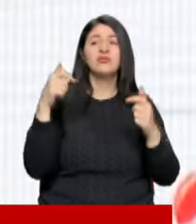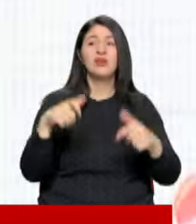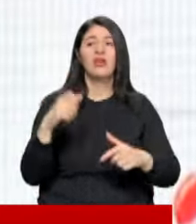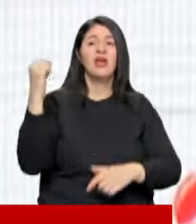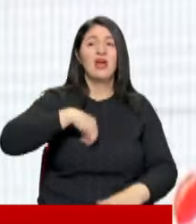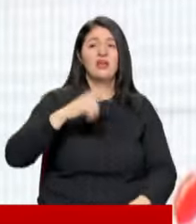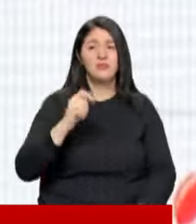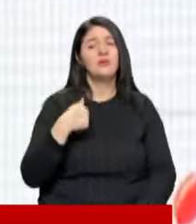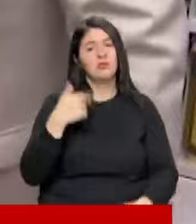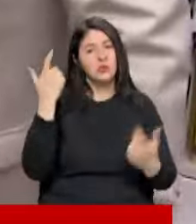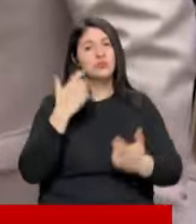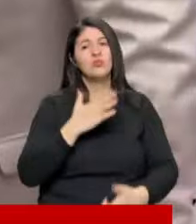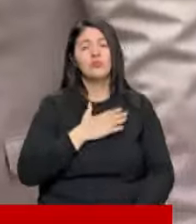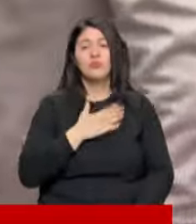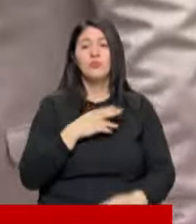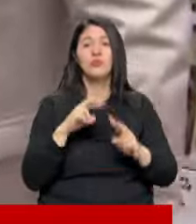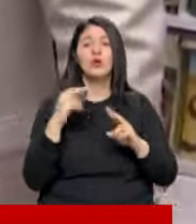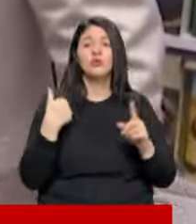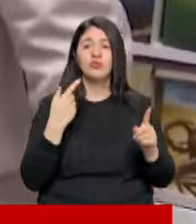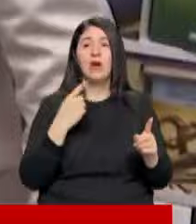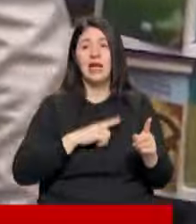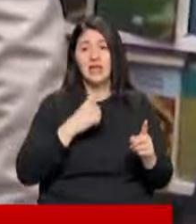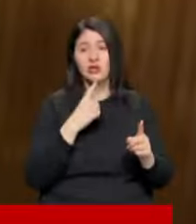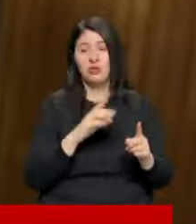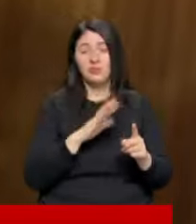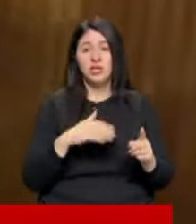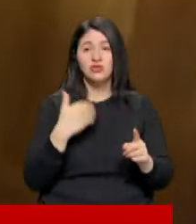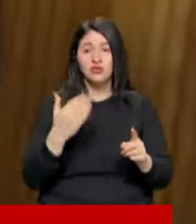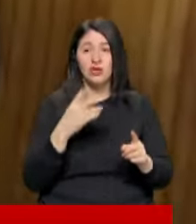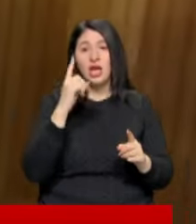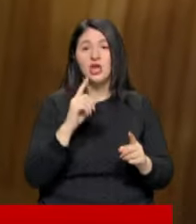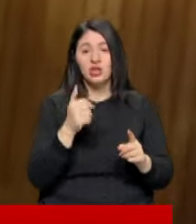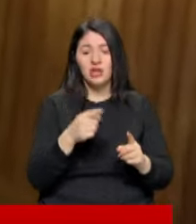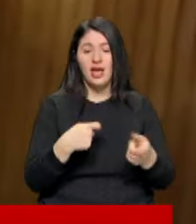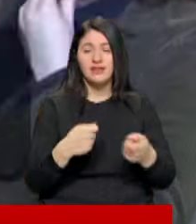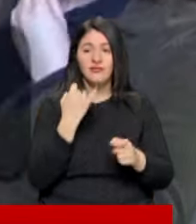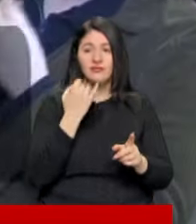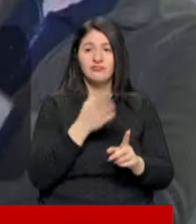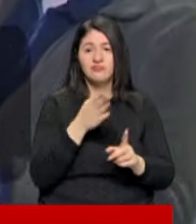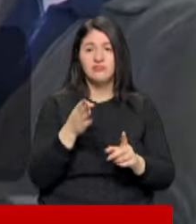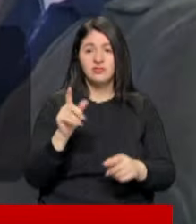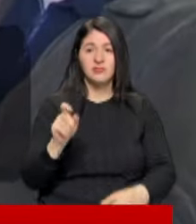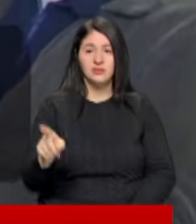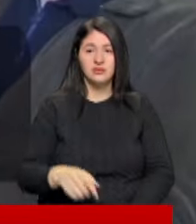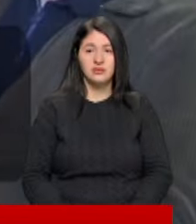ihanet ettik. Ben de bundan sorumluyum. Murat Kurum aday ilan edilmesinin ardından ilk günde esnaf ziyareti yaptı.